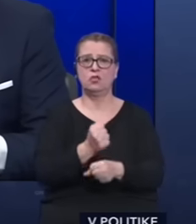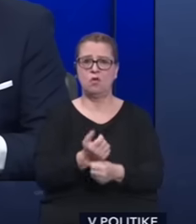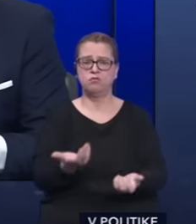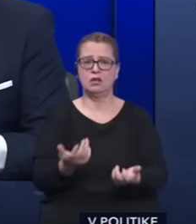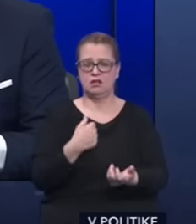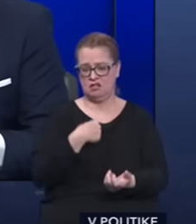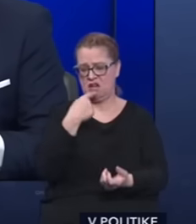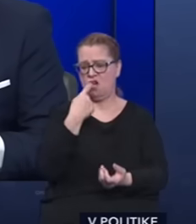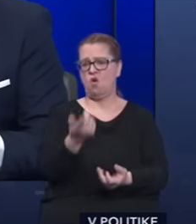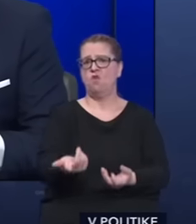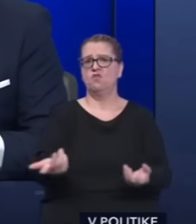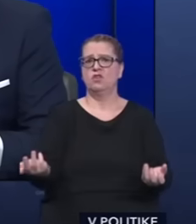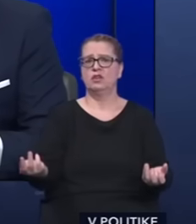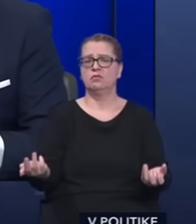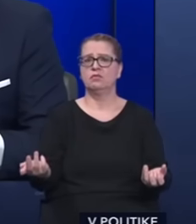ja vám hovorím, že